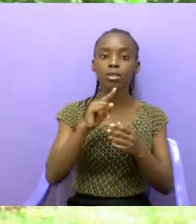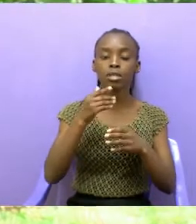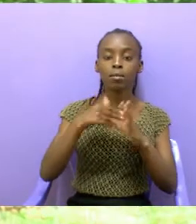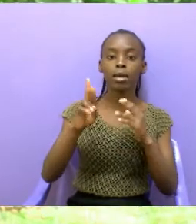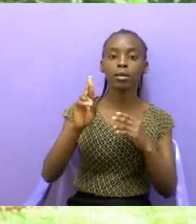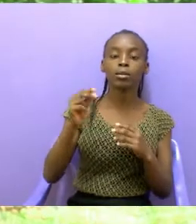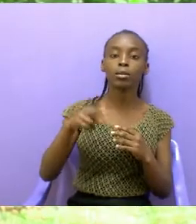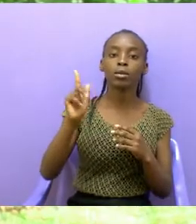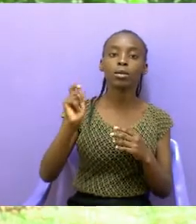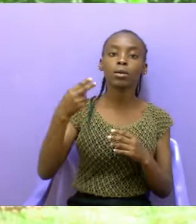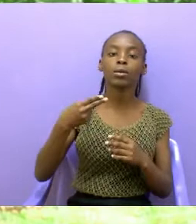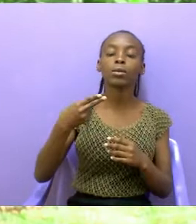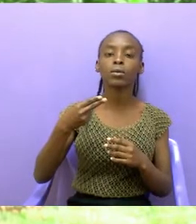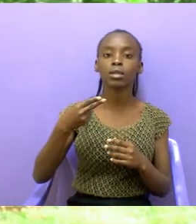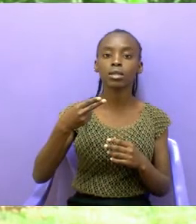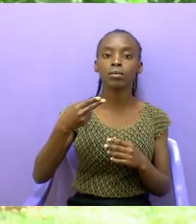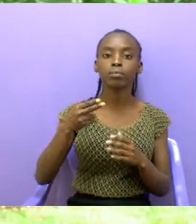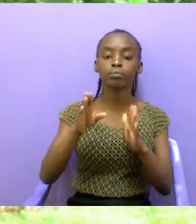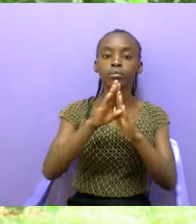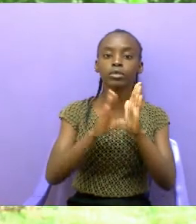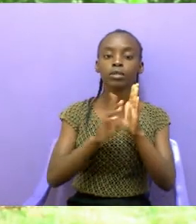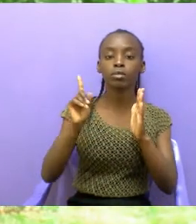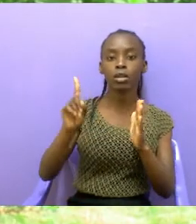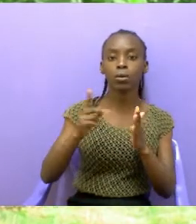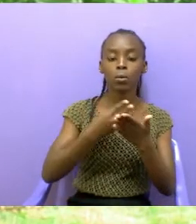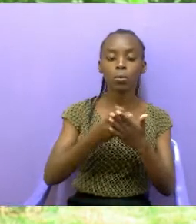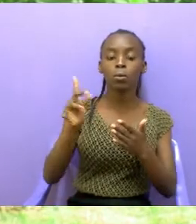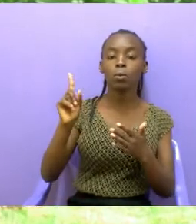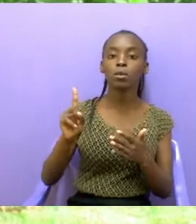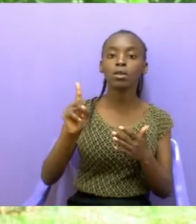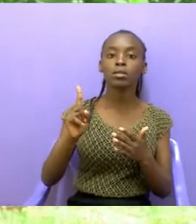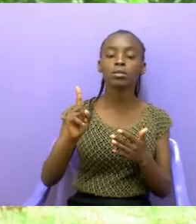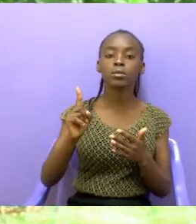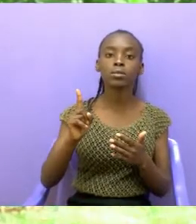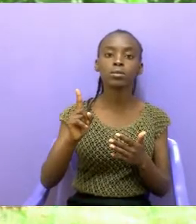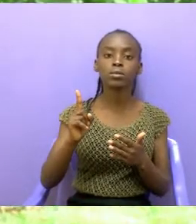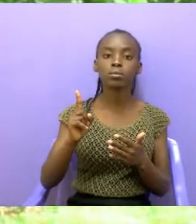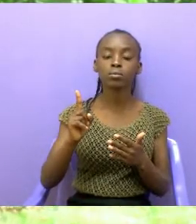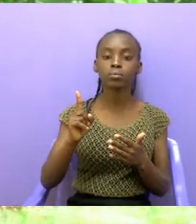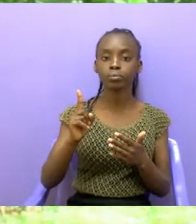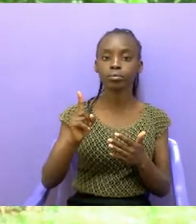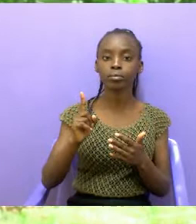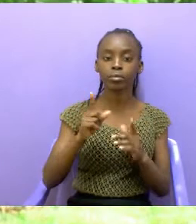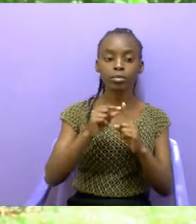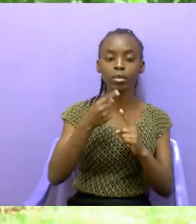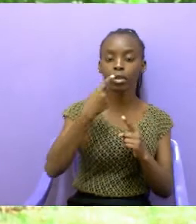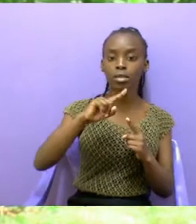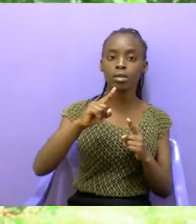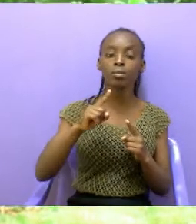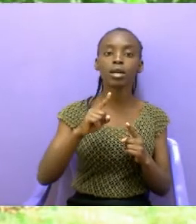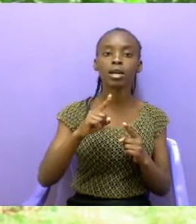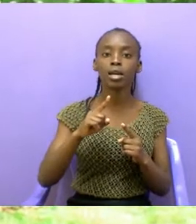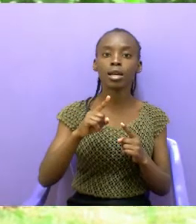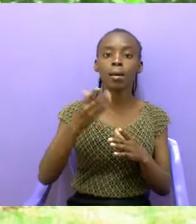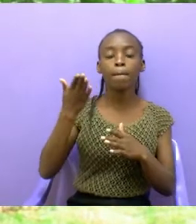cha Ruth chapter number 1 from verse number 1. Nitafikisha tu verse number 5. Maandiko inasema hivi: